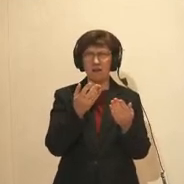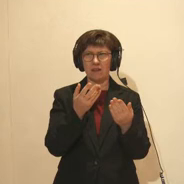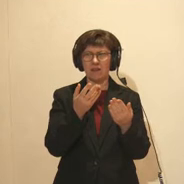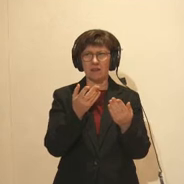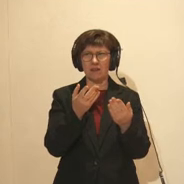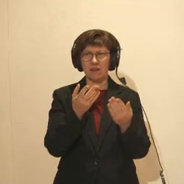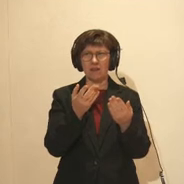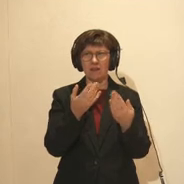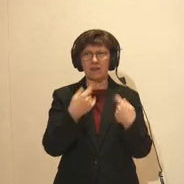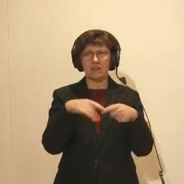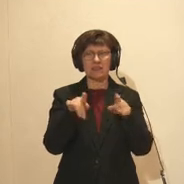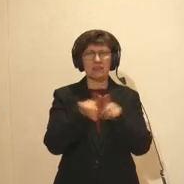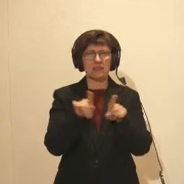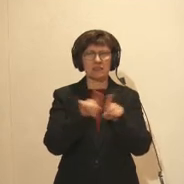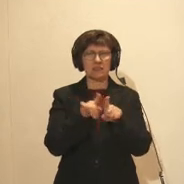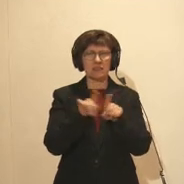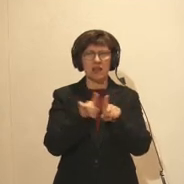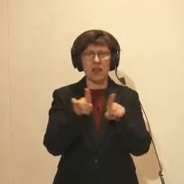augen